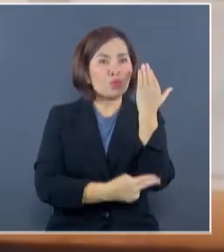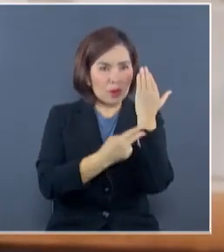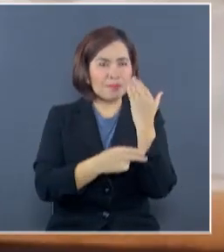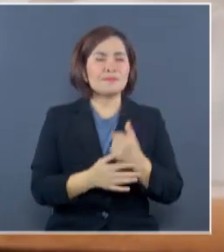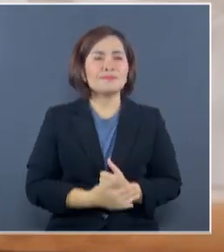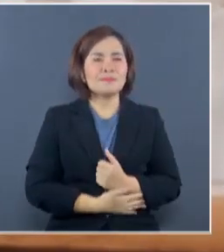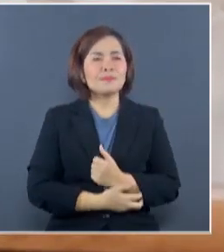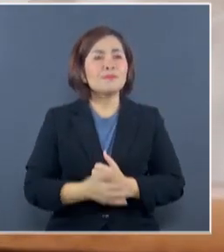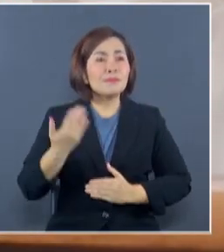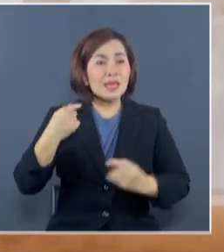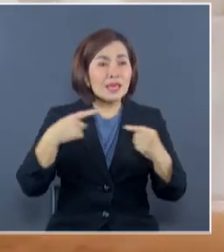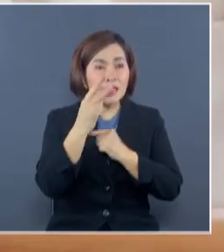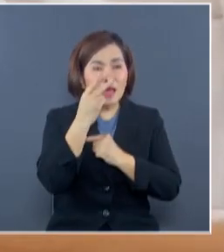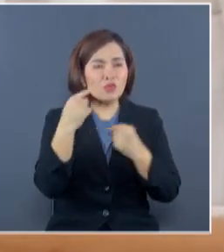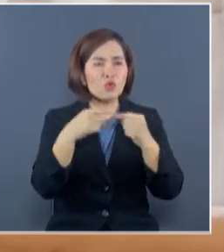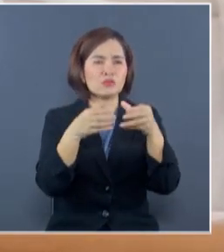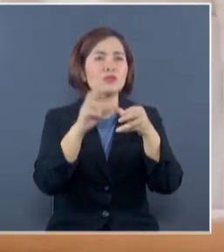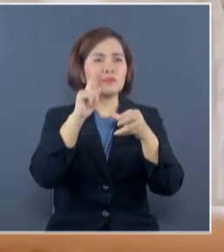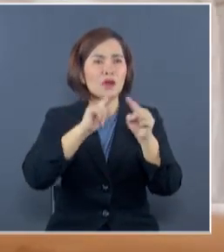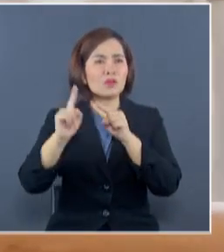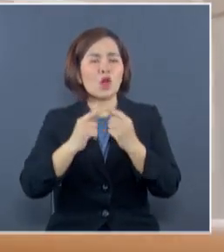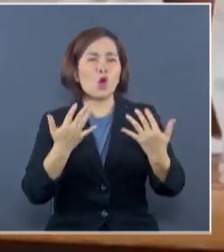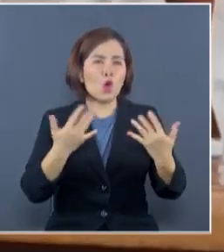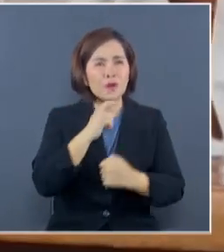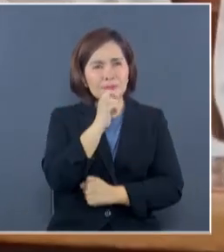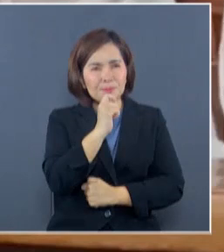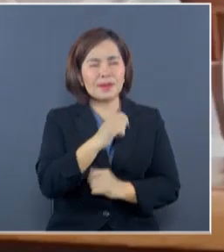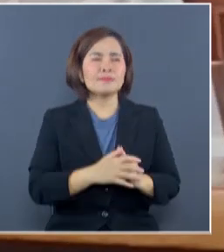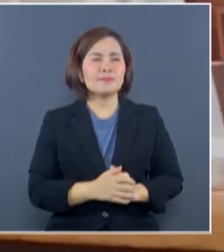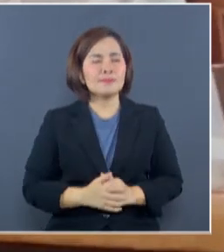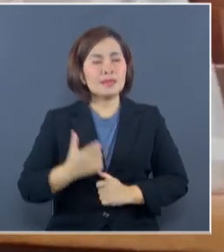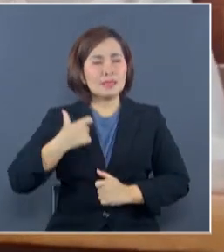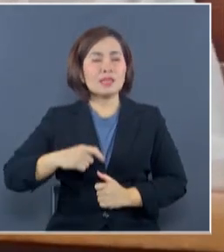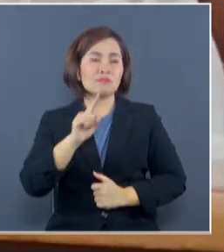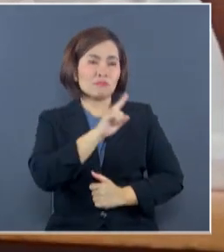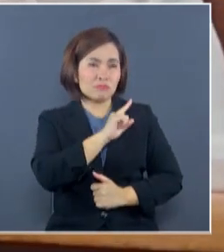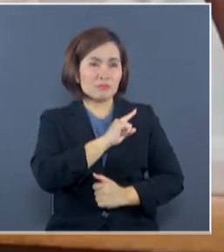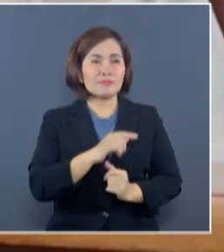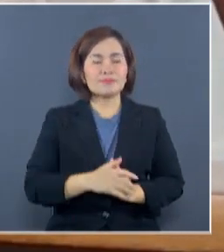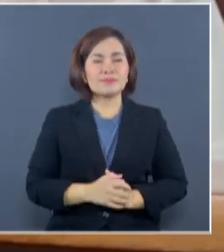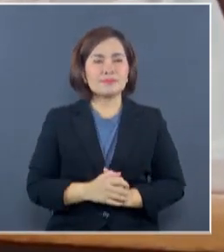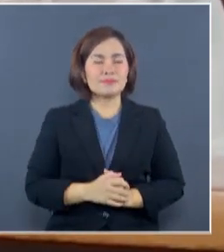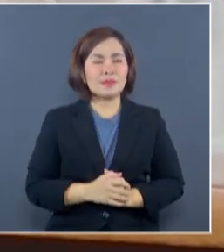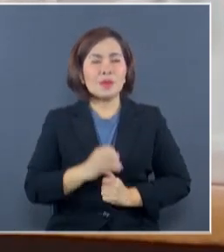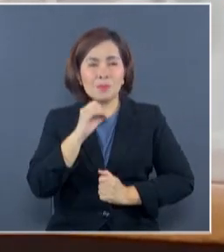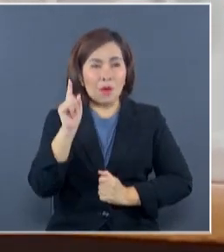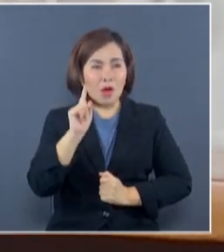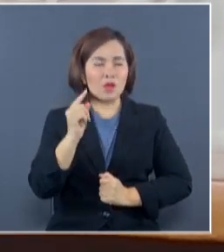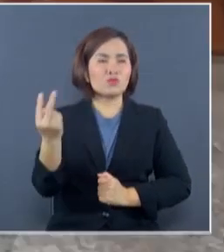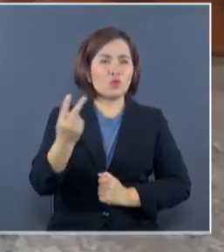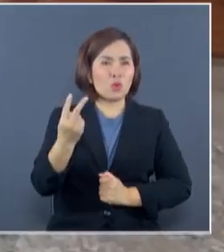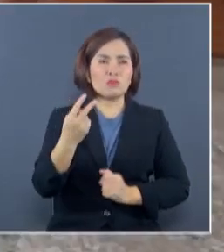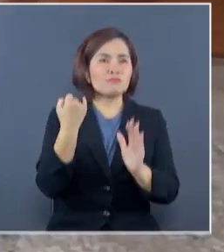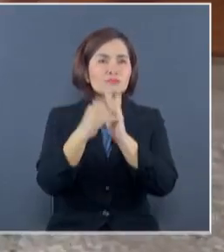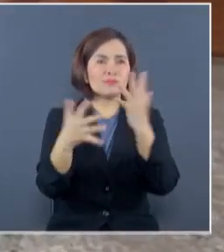เมื่อกี้เห็นไหมฮะกองทัพสื่อมวลชนต้องใช้คำนี้เลยเนี่ยนะฮะซึ่งทนายเบิ้มหรือว่าทนายสุรชัยทนายความของลุงพลป้าแตนยืนยันเลยบอกว่าลุงพลกับป้าแต